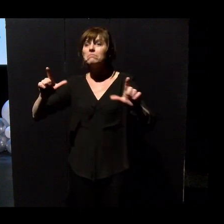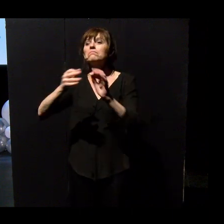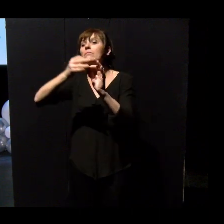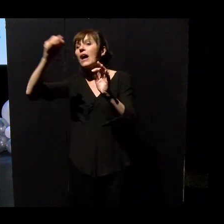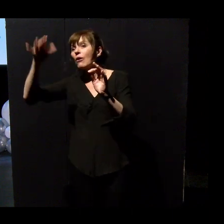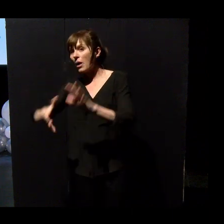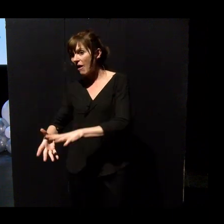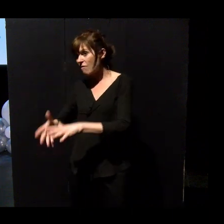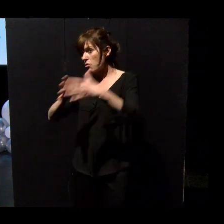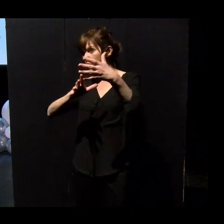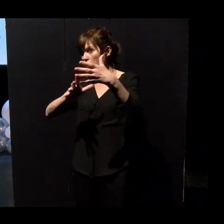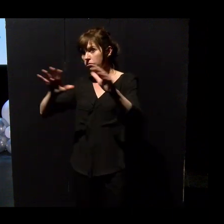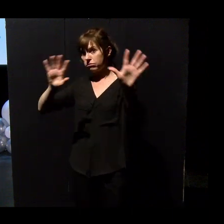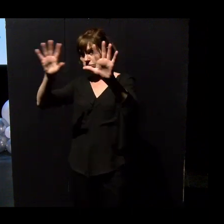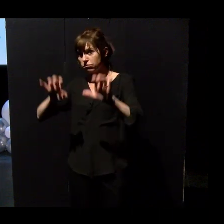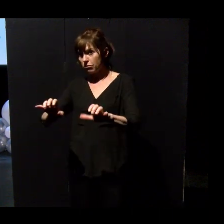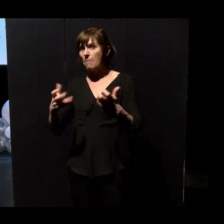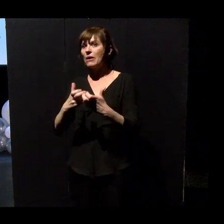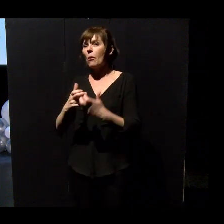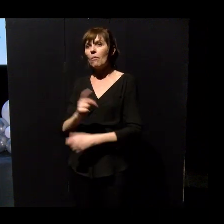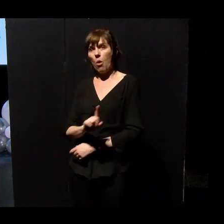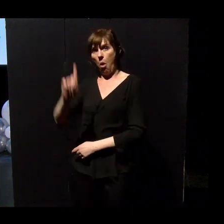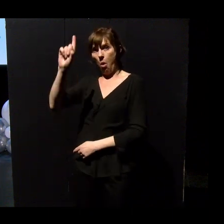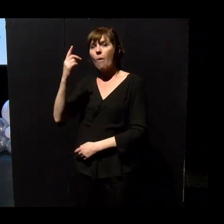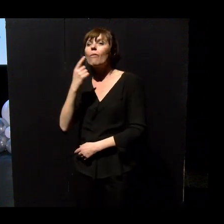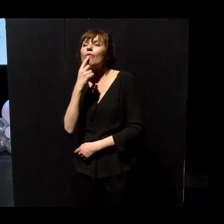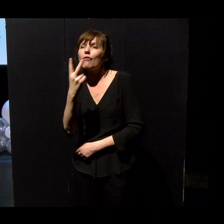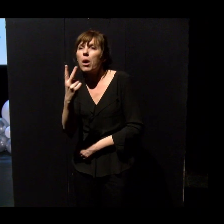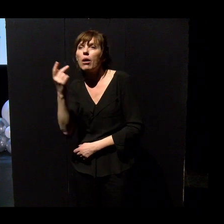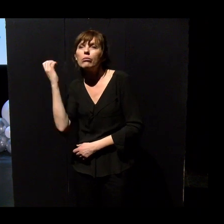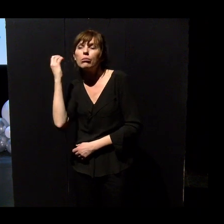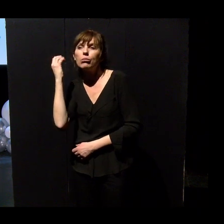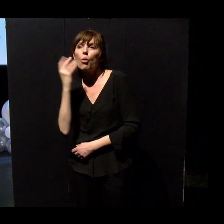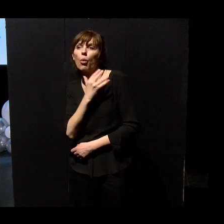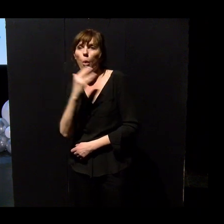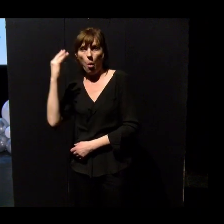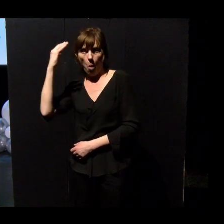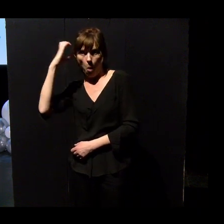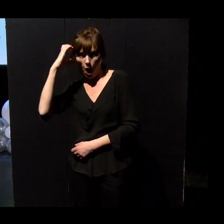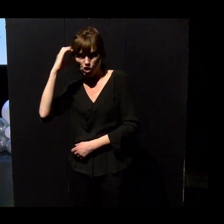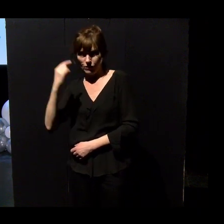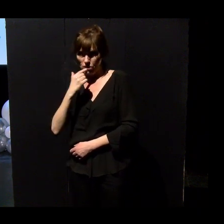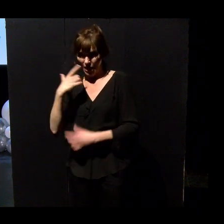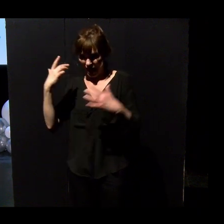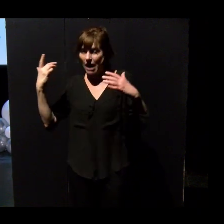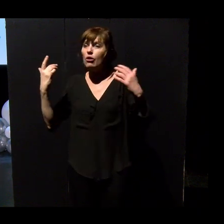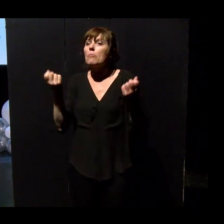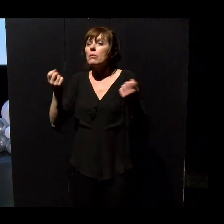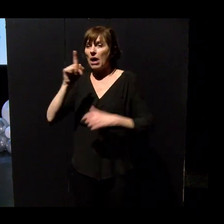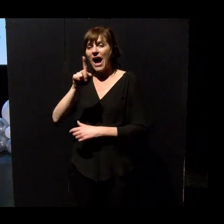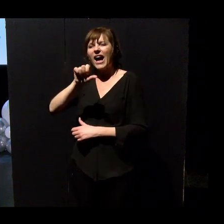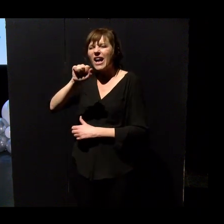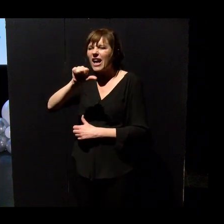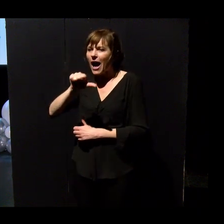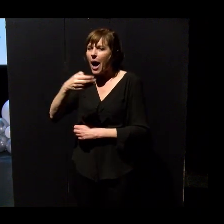avec les ronds orange, c'est une augmentation. Ces ronds orange traduisent l'augmentation de l'activité gamma, cette